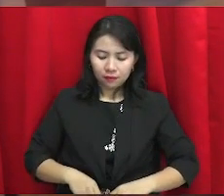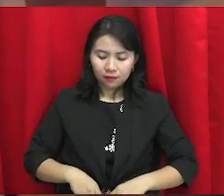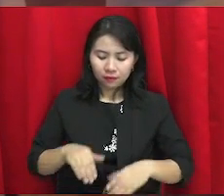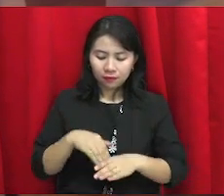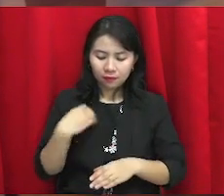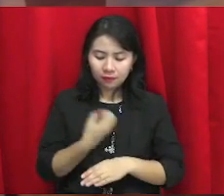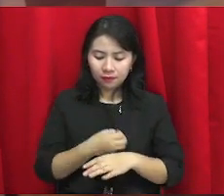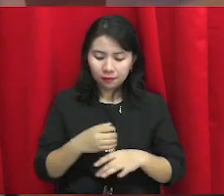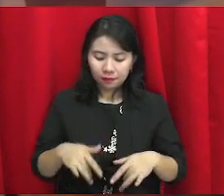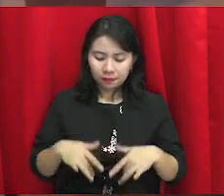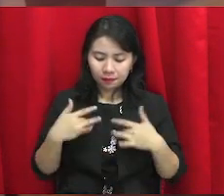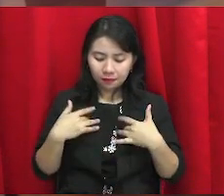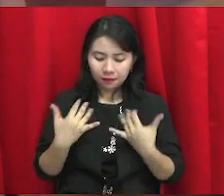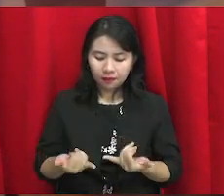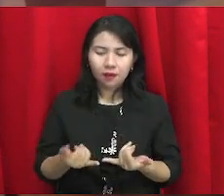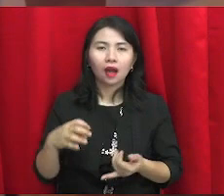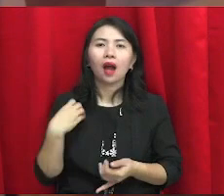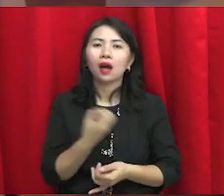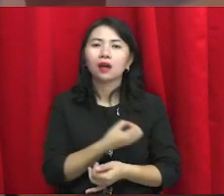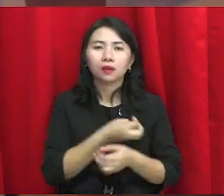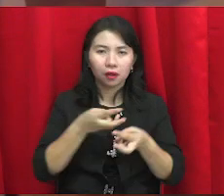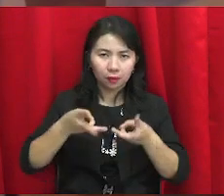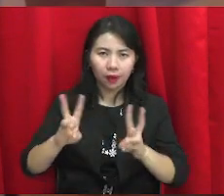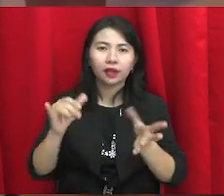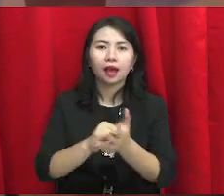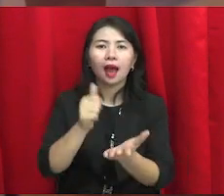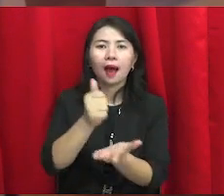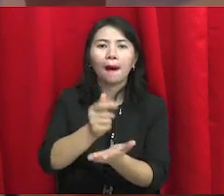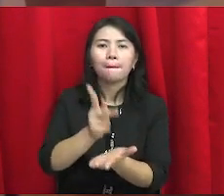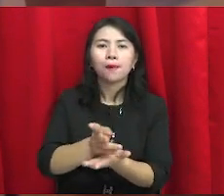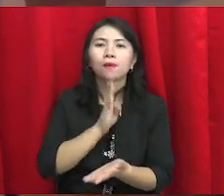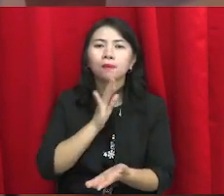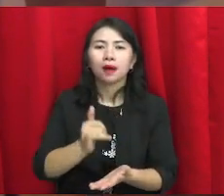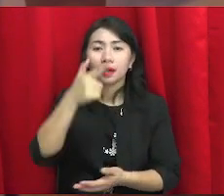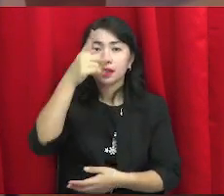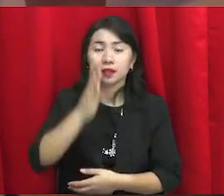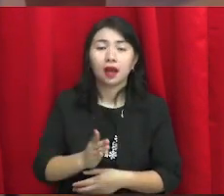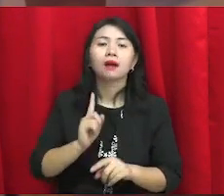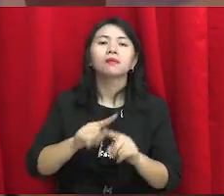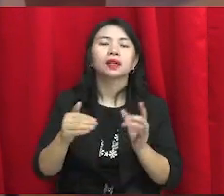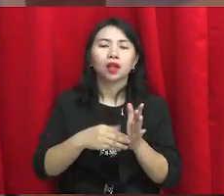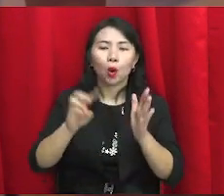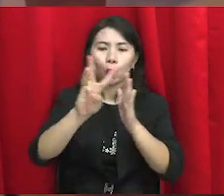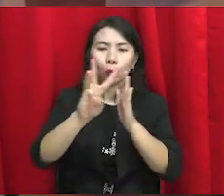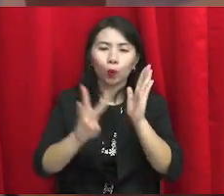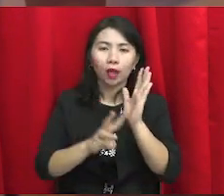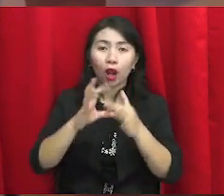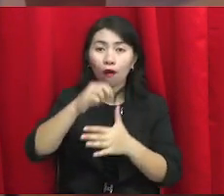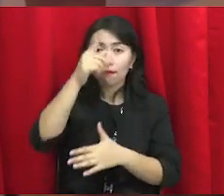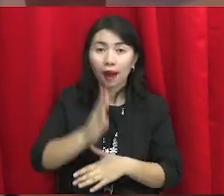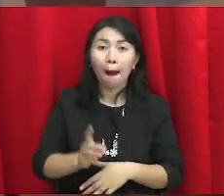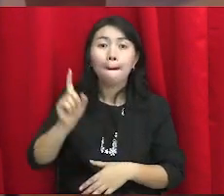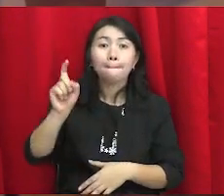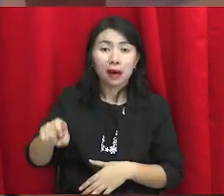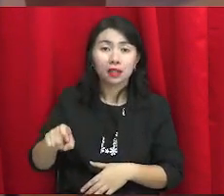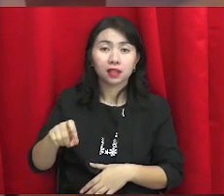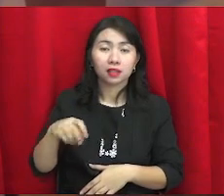will natin ang i-approve ng Diyos. Kundi dapat yung will ng Diyos ang dapat i-approve